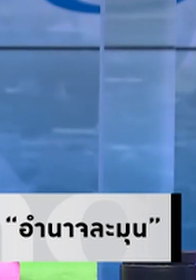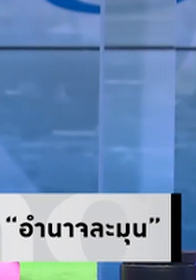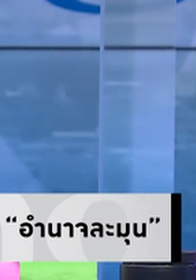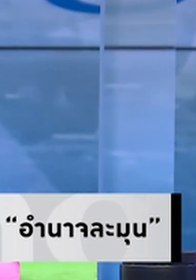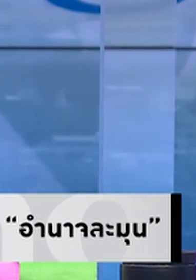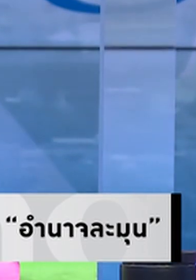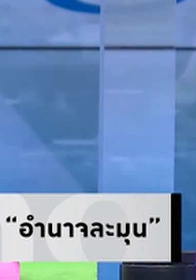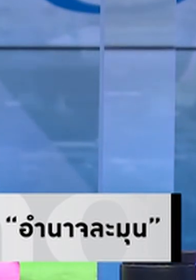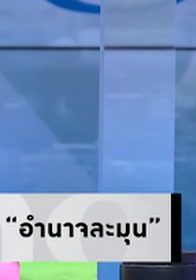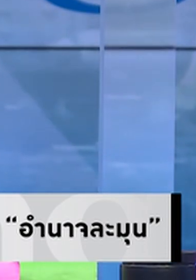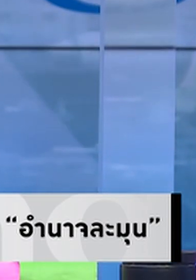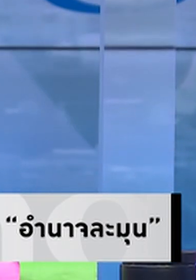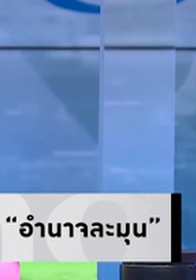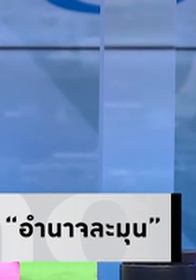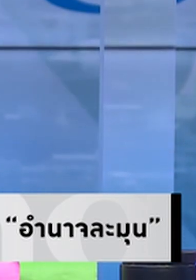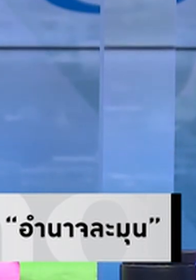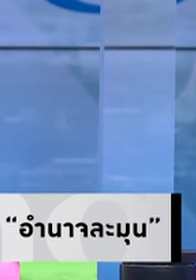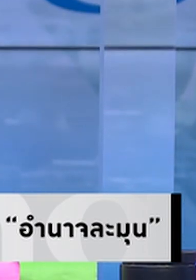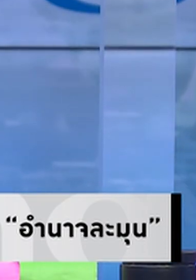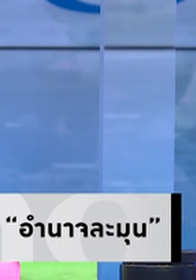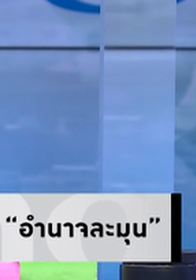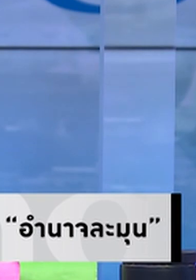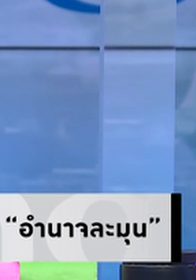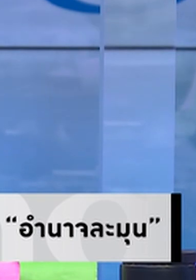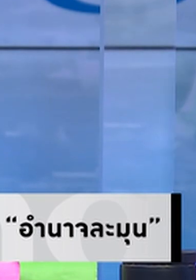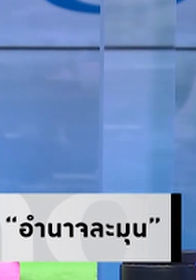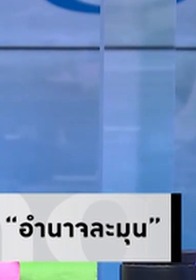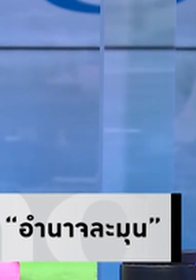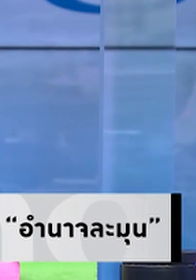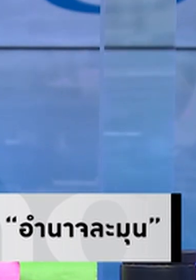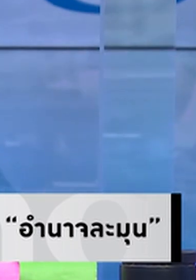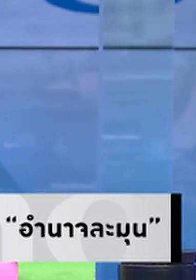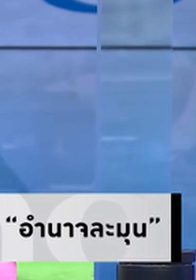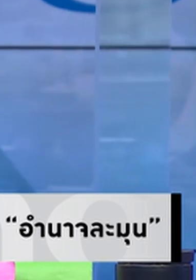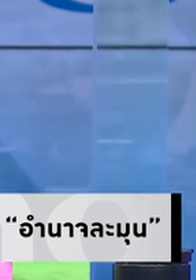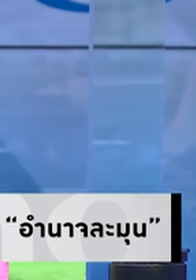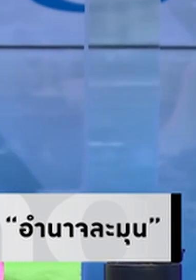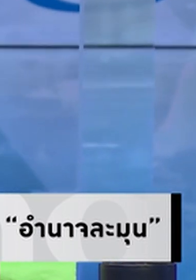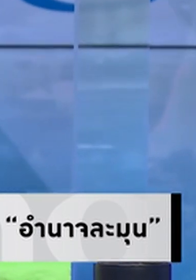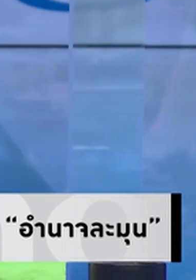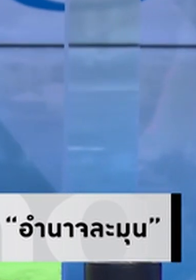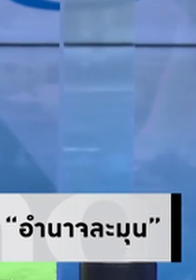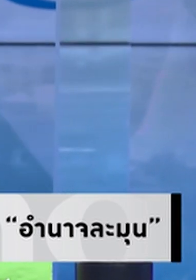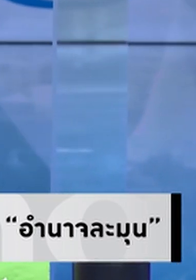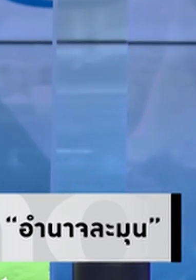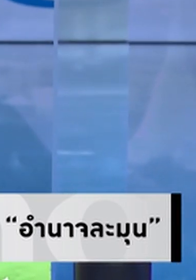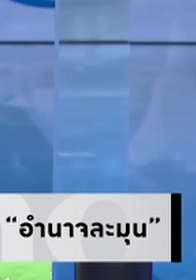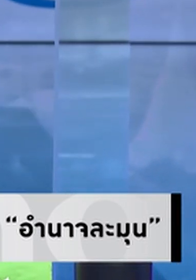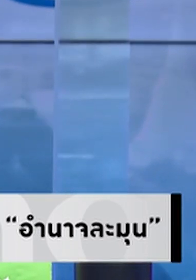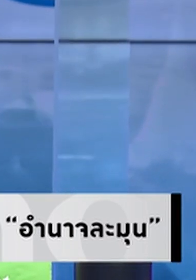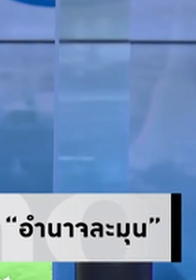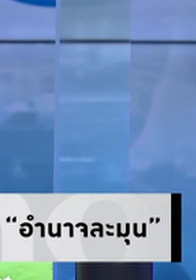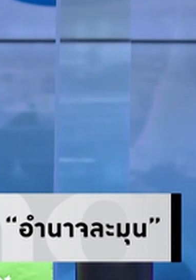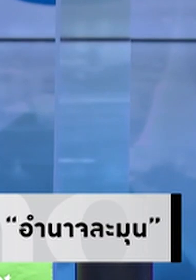มันมีอยู่ยุคนึงถ้าทูตไทยจะพูดอะไรทุกคนก็อยากมาคุยด้วยอยากมาฟังวันนี้ในภูมิภาคนี้ถ้าทูตเวียดนามจะพูดอะไรทุกค